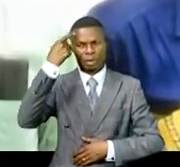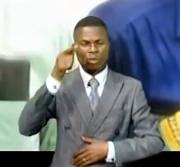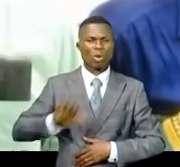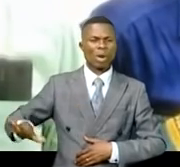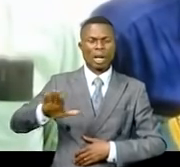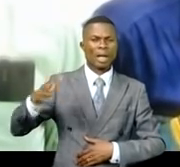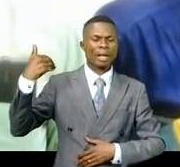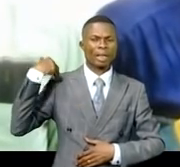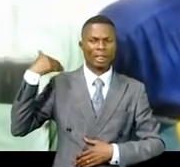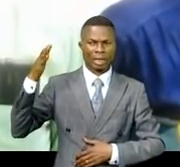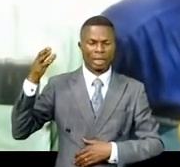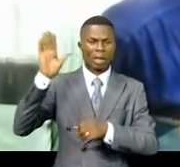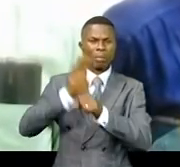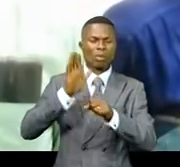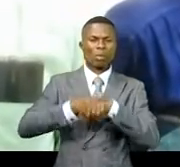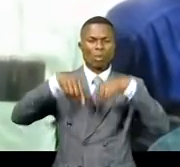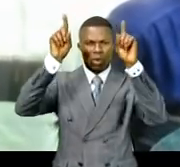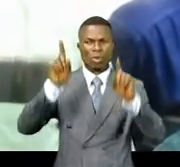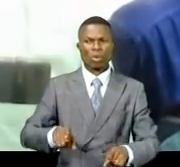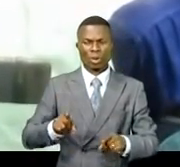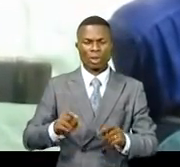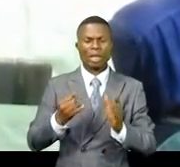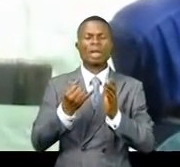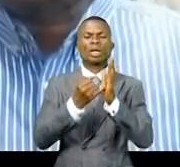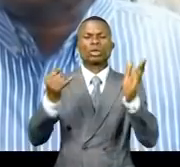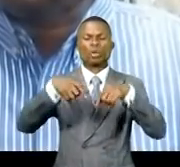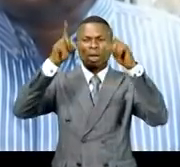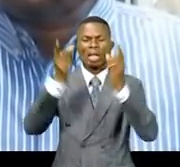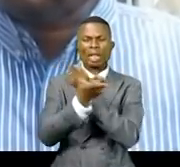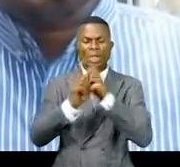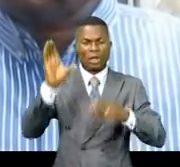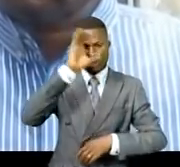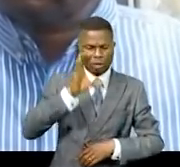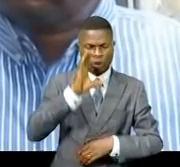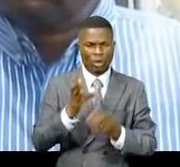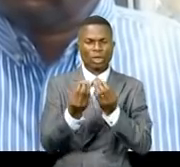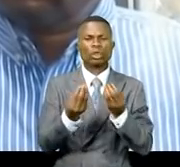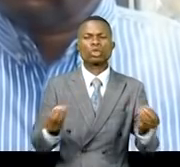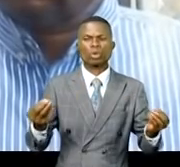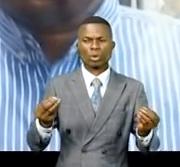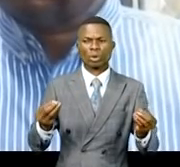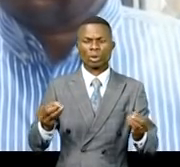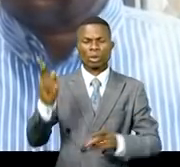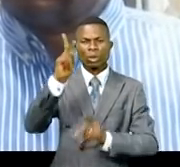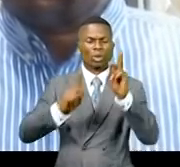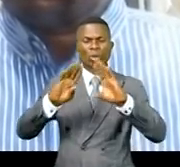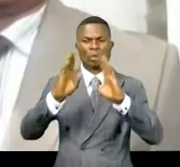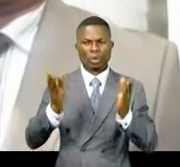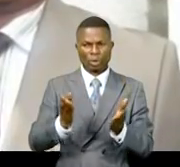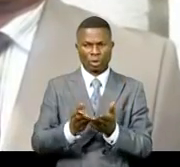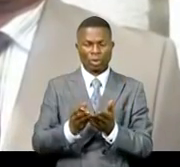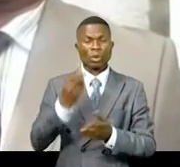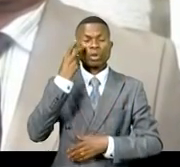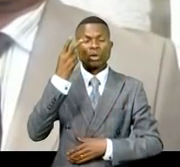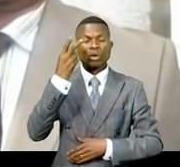qui, depuis plus de 60 années d'indépendance, est à la recherche de son identité, l'appropriation d'une telle